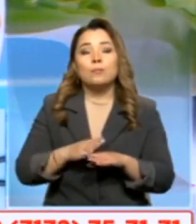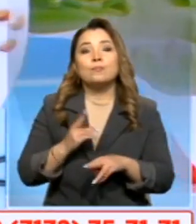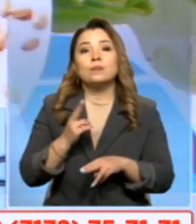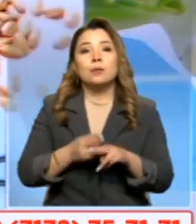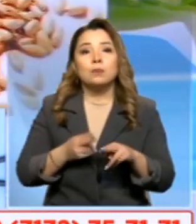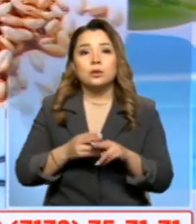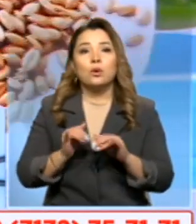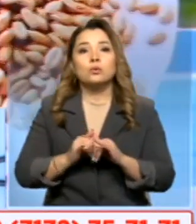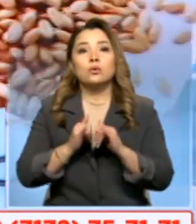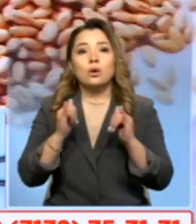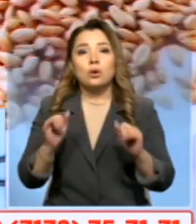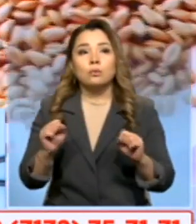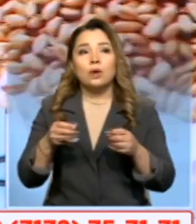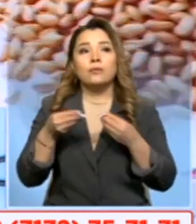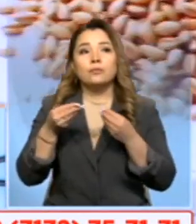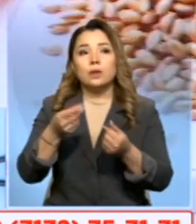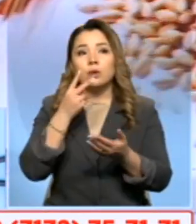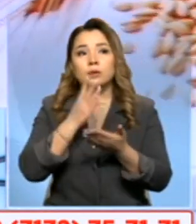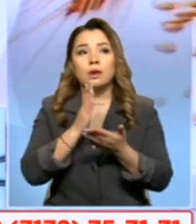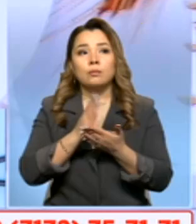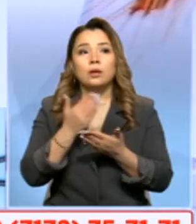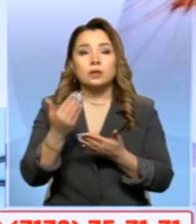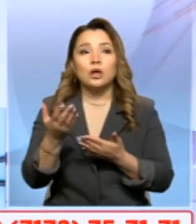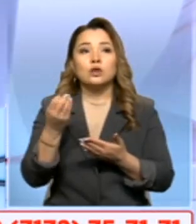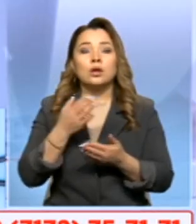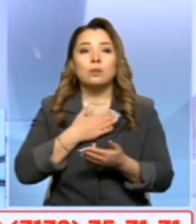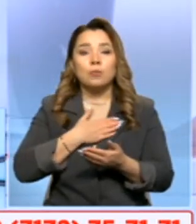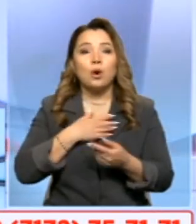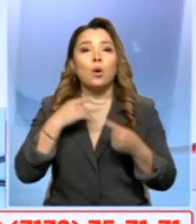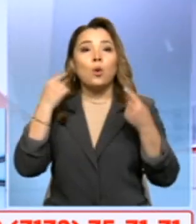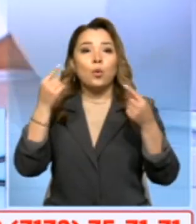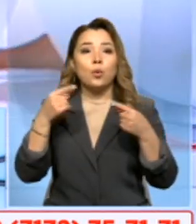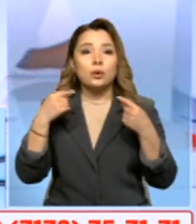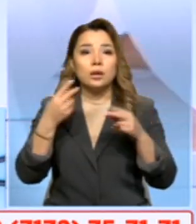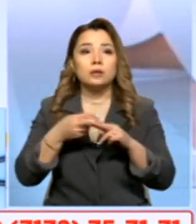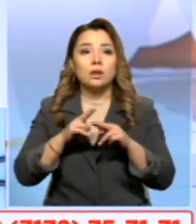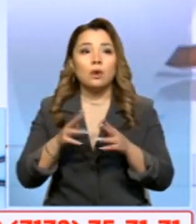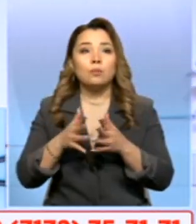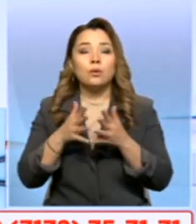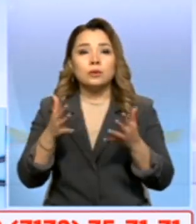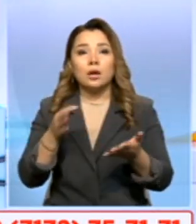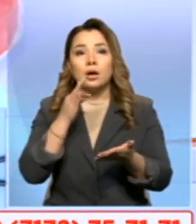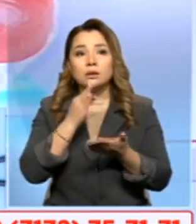металдарды көбейтіп жіберуге әсерін тигізеді. Және біз мында қойдық, ең көп бұл